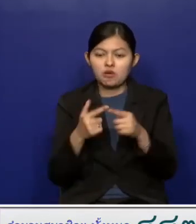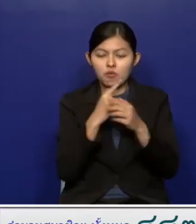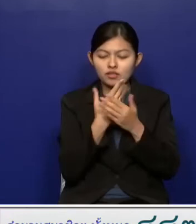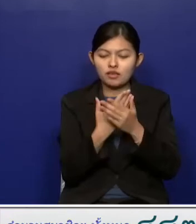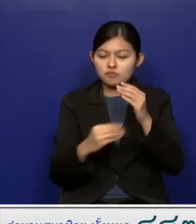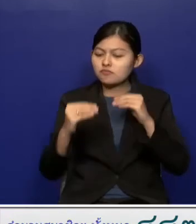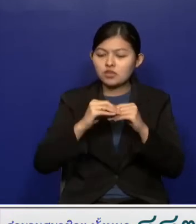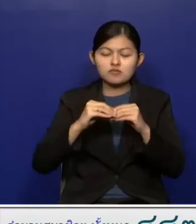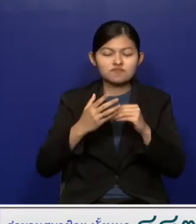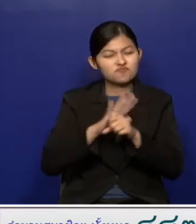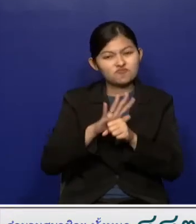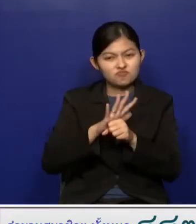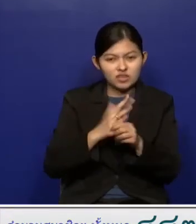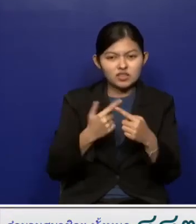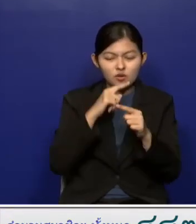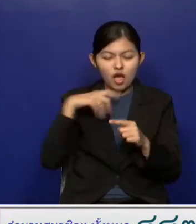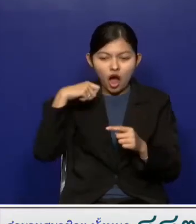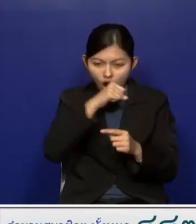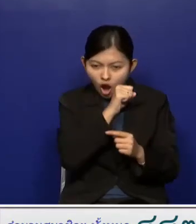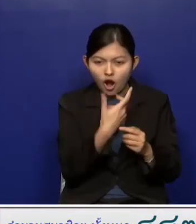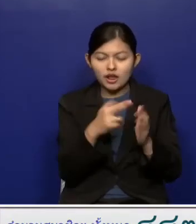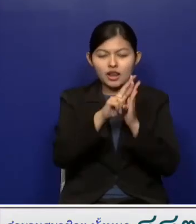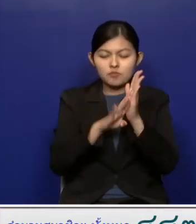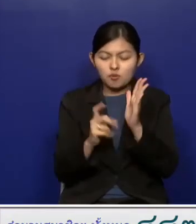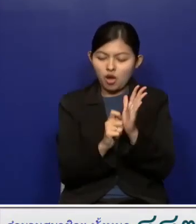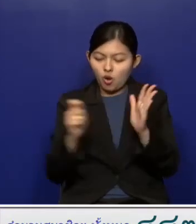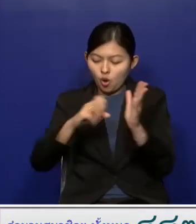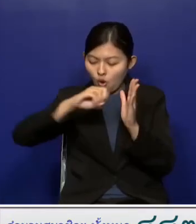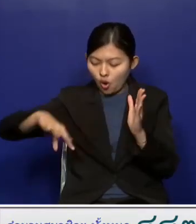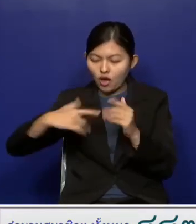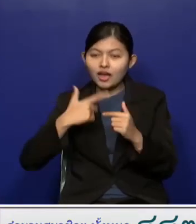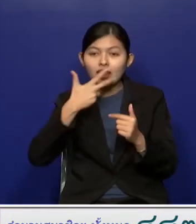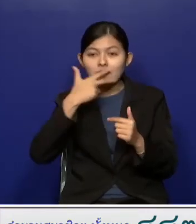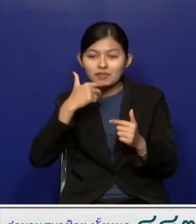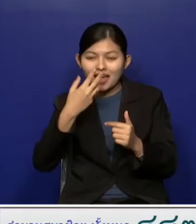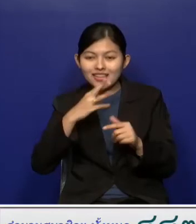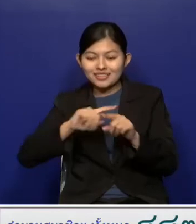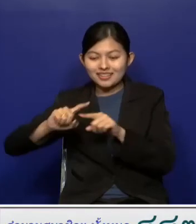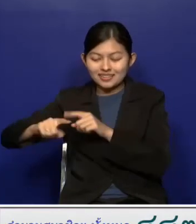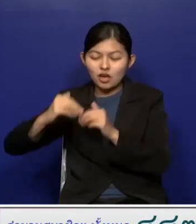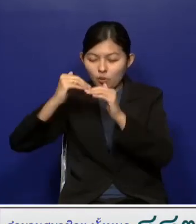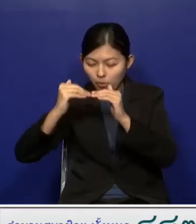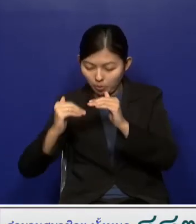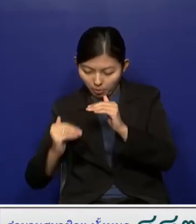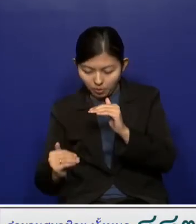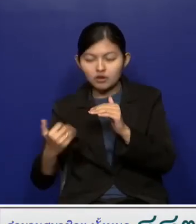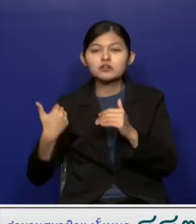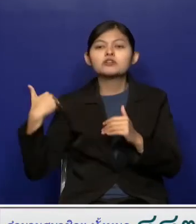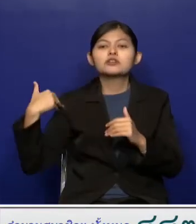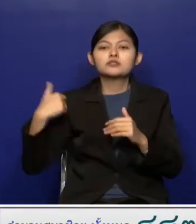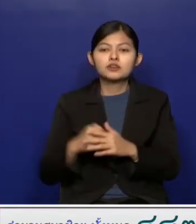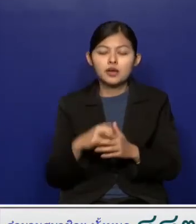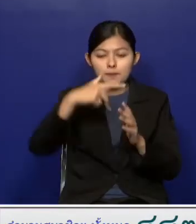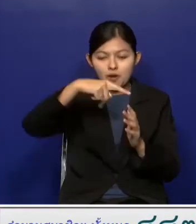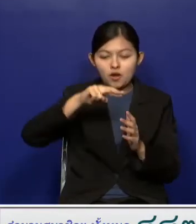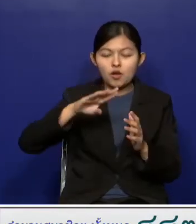อ้อยออกจากระบบทำให้ปริมาณน้ำตาลต่างๆเราลดลงครับนอกจากนี้พ.ร.บ.ก